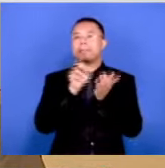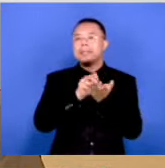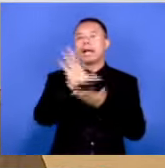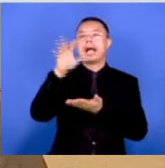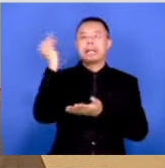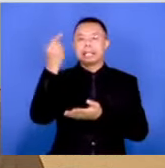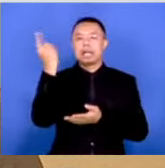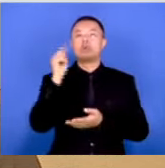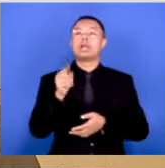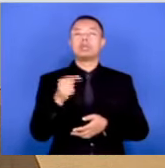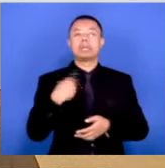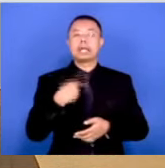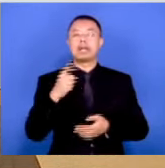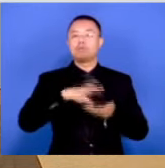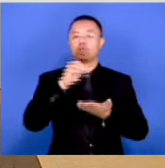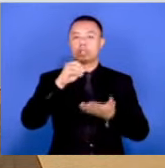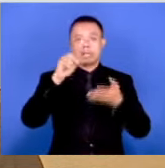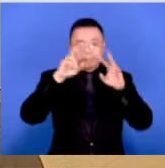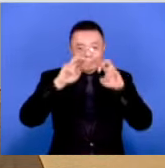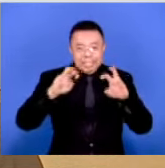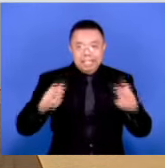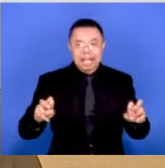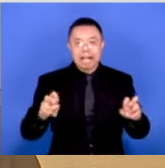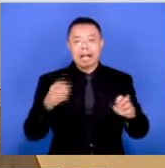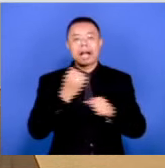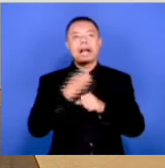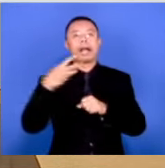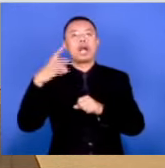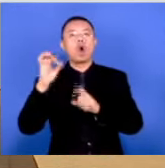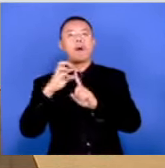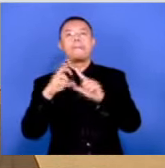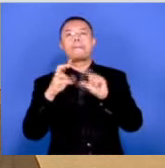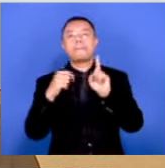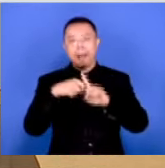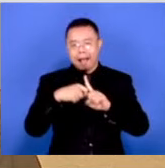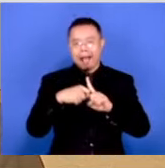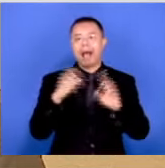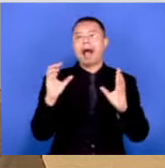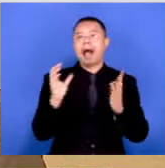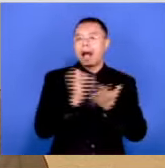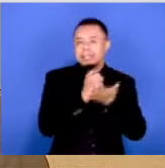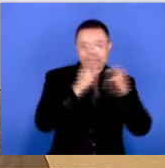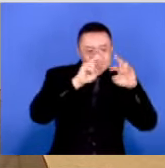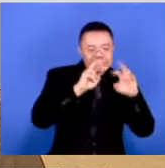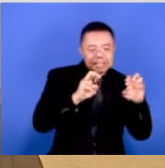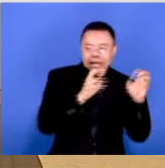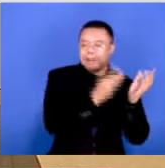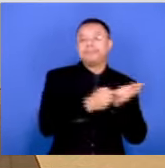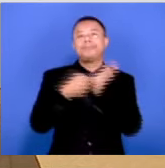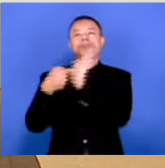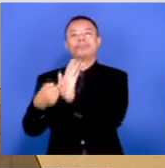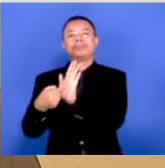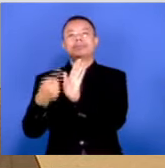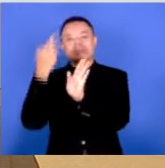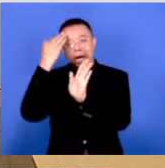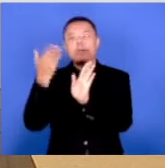internasionalnya, itu kami dari Pusat Studi Geopark Universitas Bakri diseminasi hasil research. Karena kami